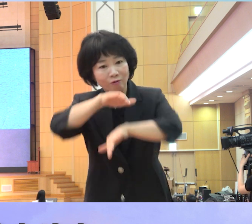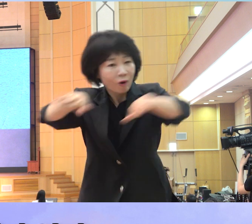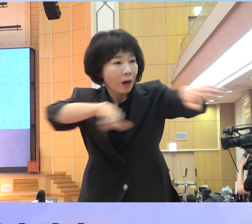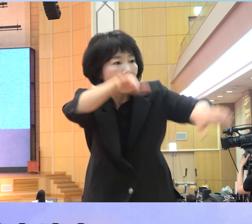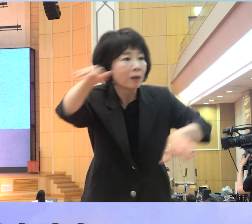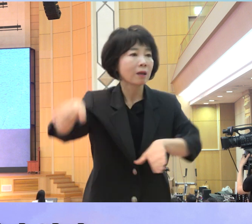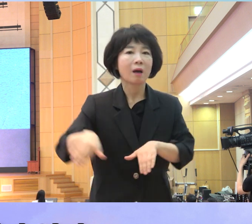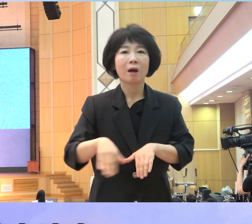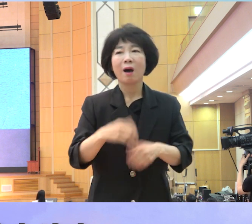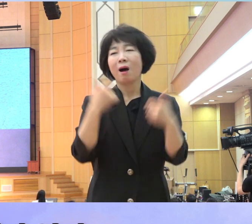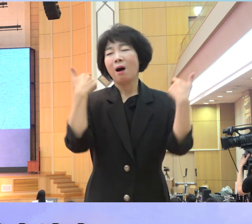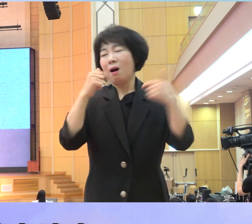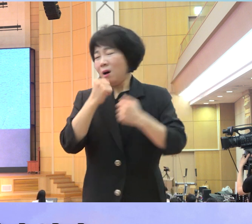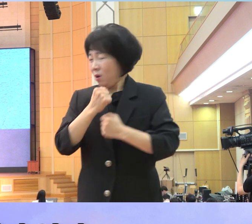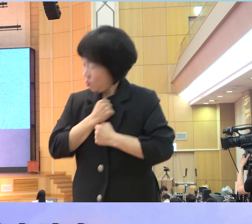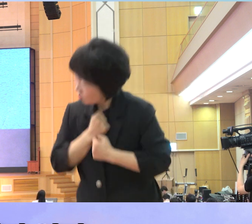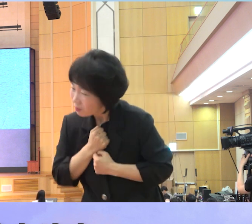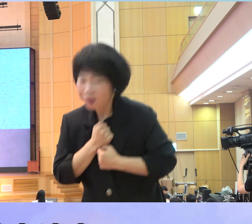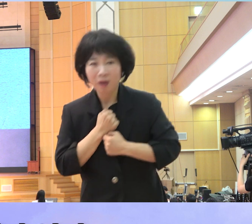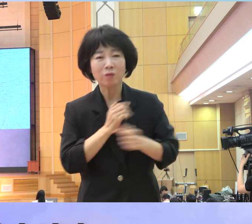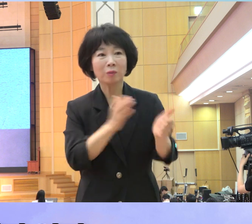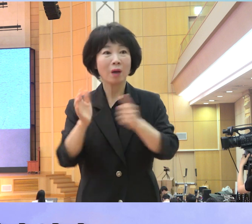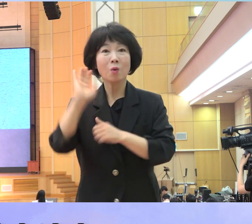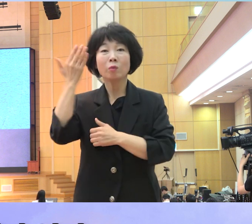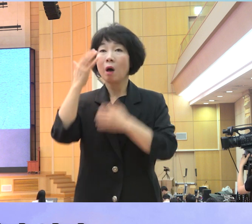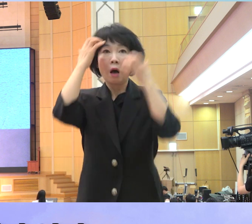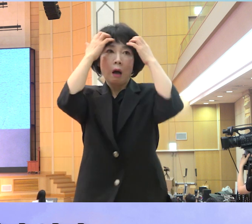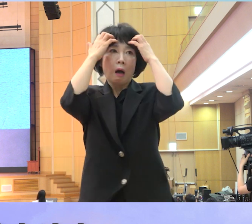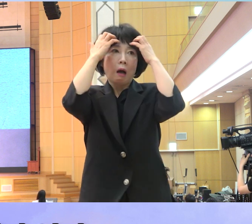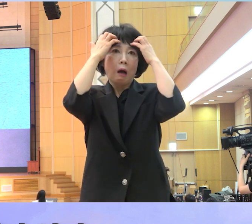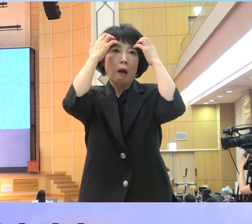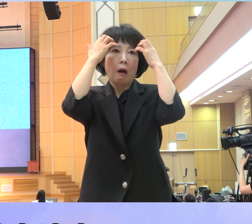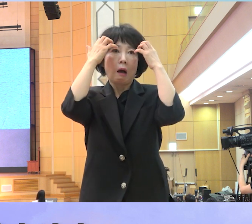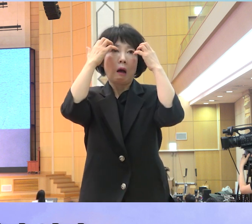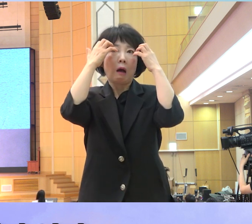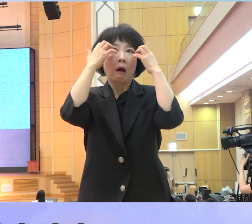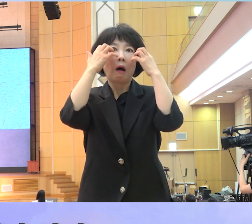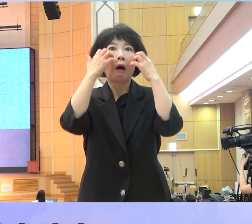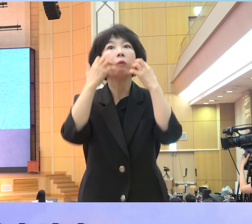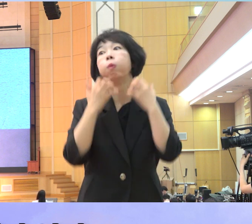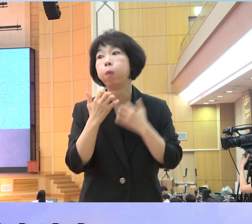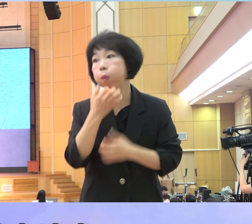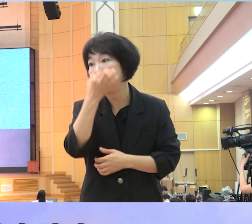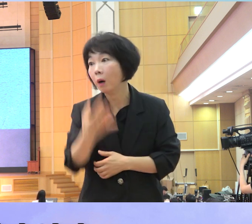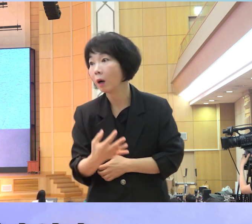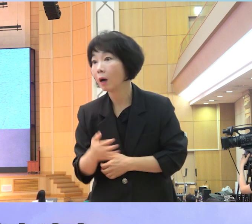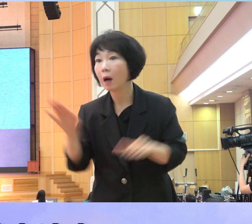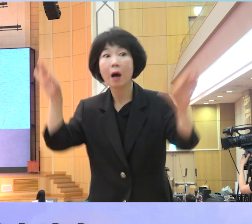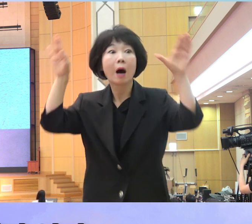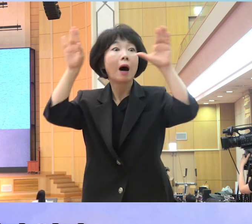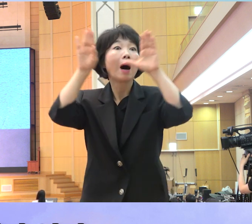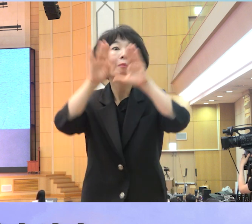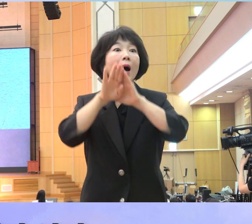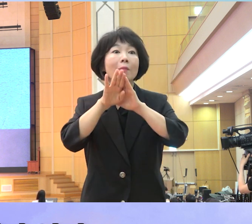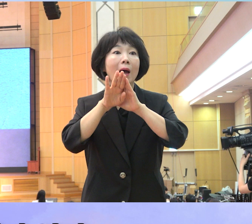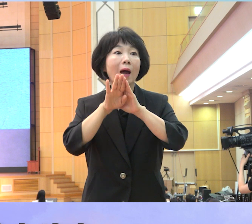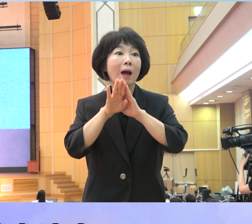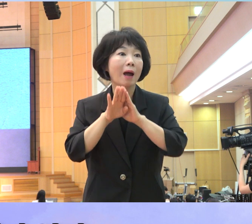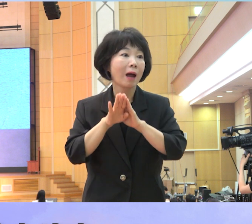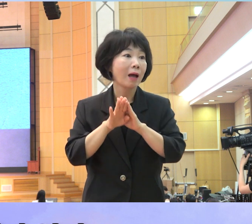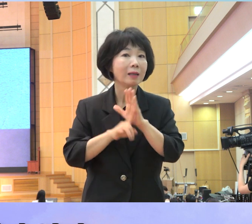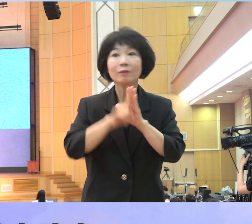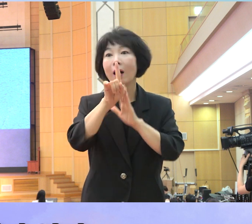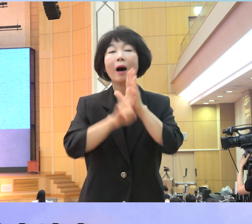마찬가지고, 또 요즘 너무 덥잖아요. 너무 더워요. 또 뭐 밤에도 그냥 뭐 27도 막